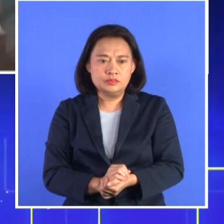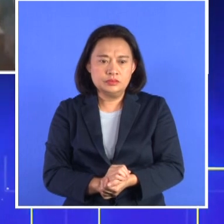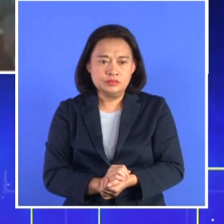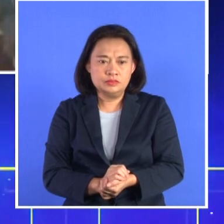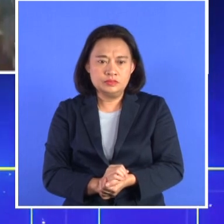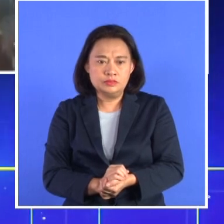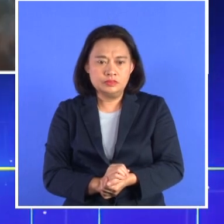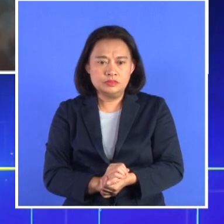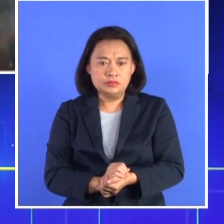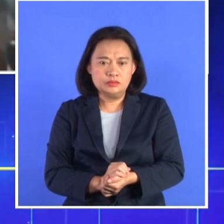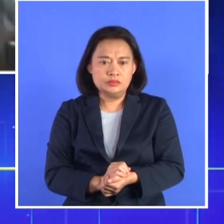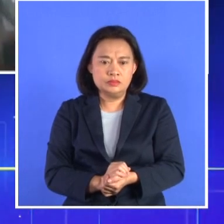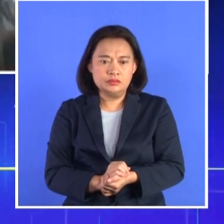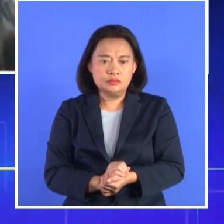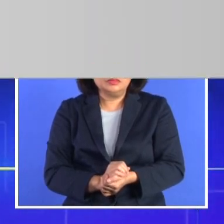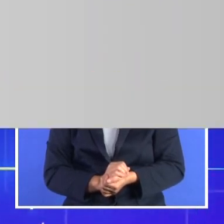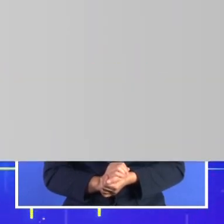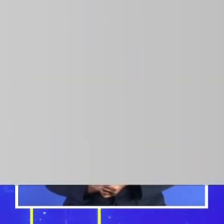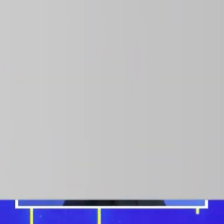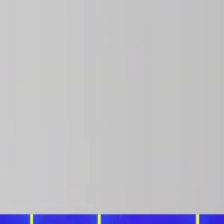สะกิดเข้าให้โอโห